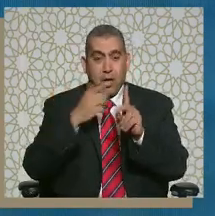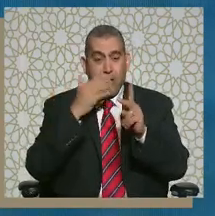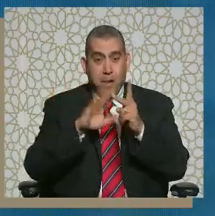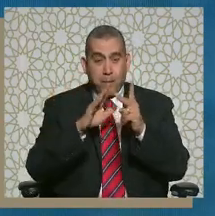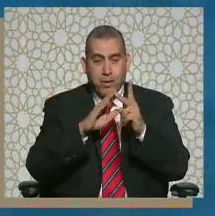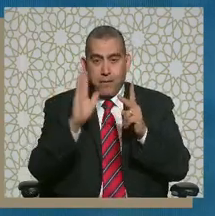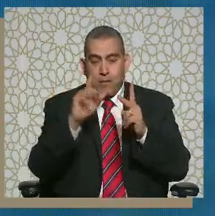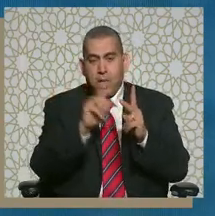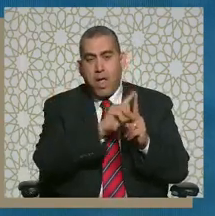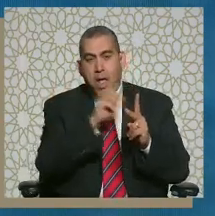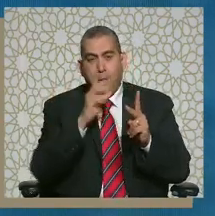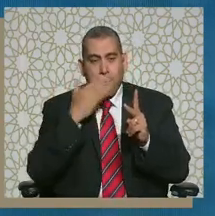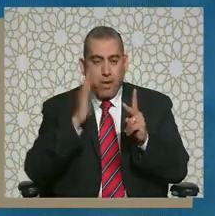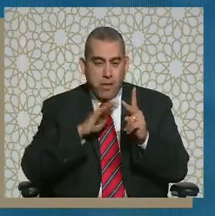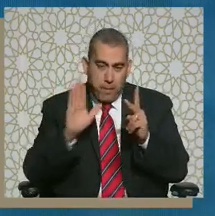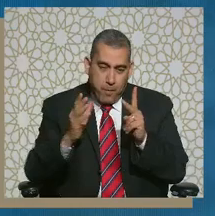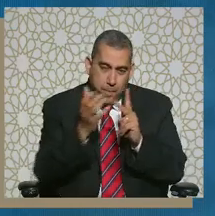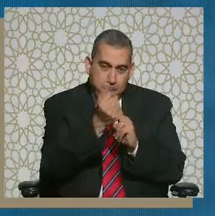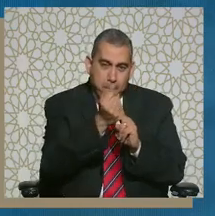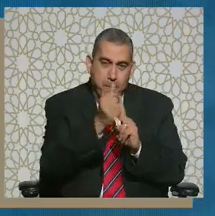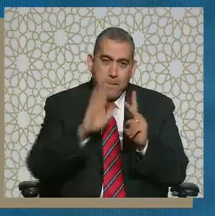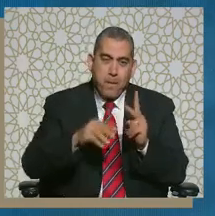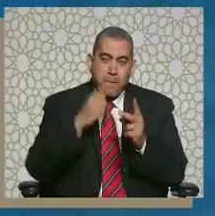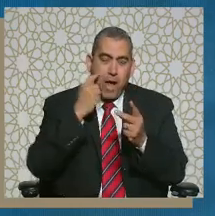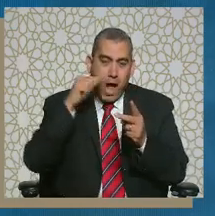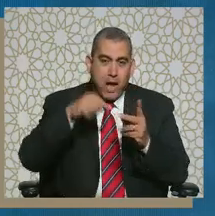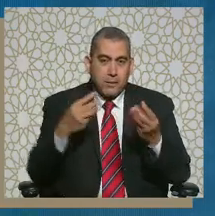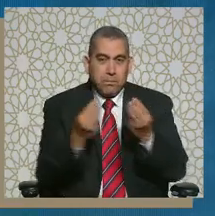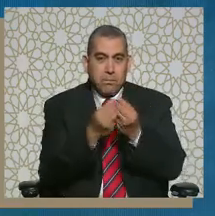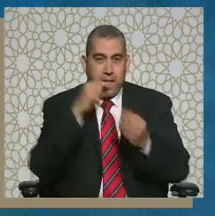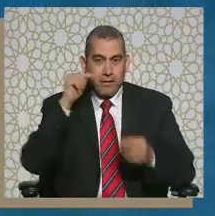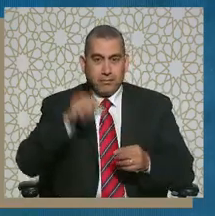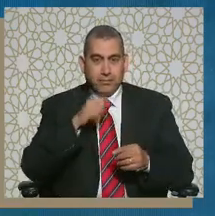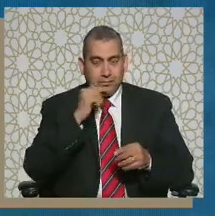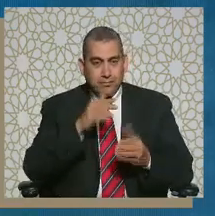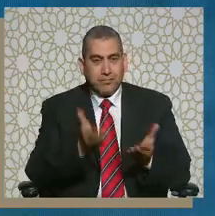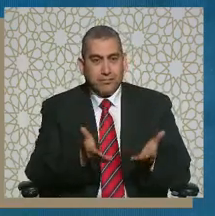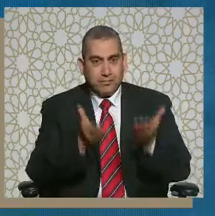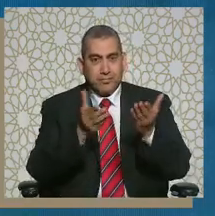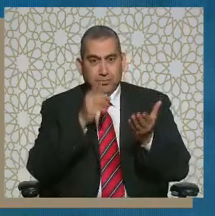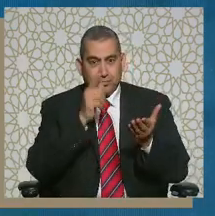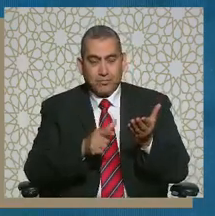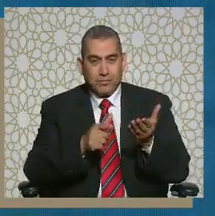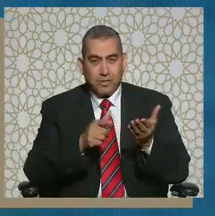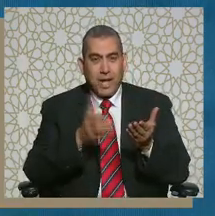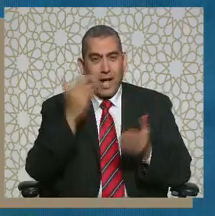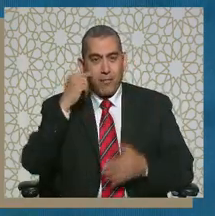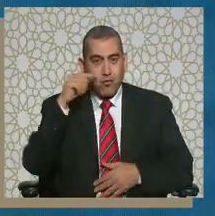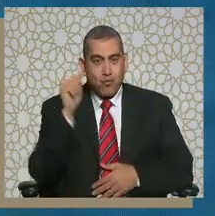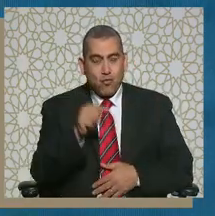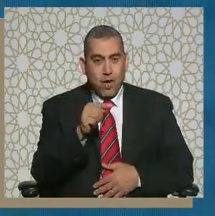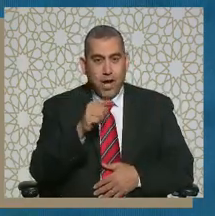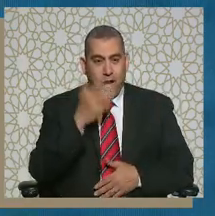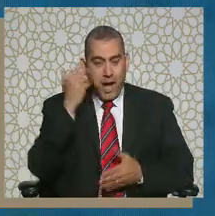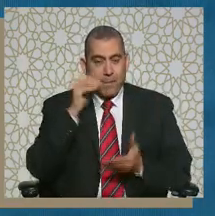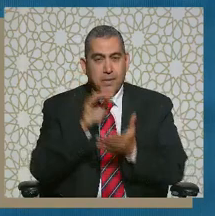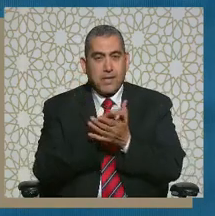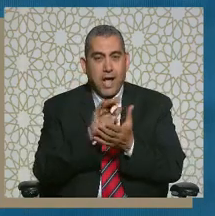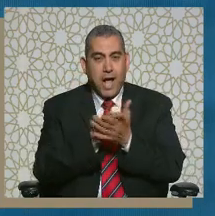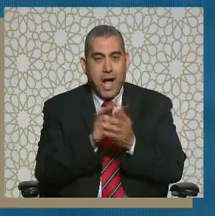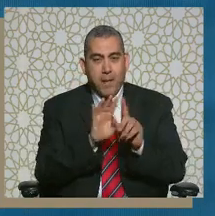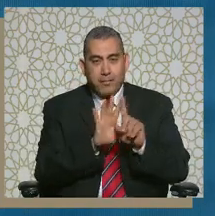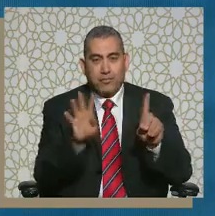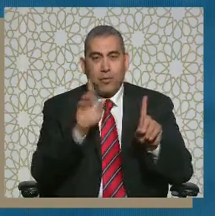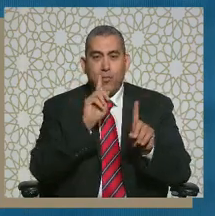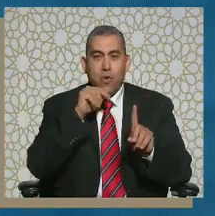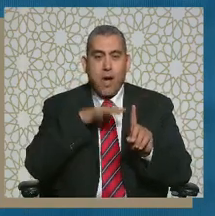ما يقدرش يسيبهم يفضل رمضان عايش معاهم والعل ده اللي كان هو حال الصحابه اللي احنا